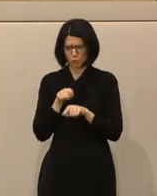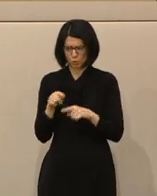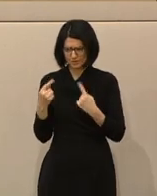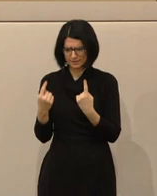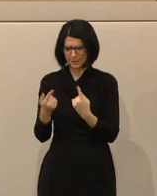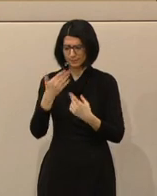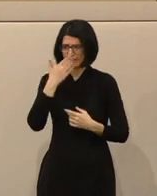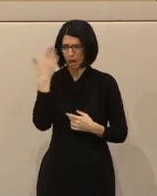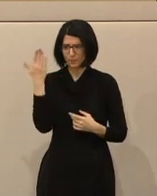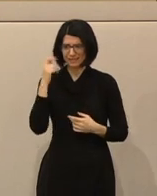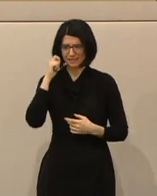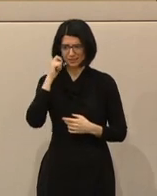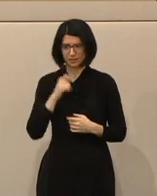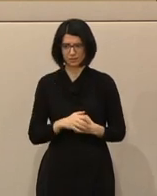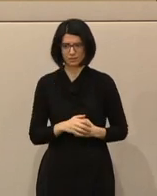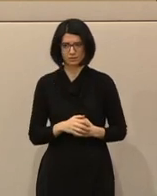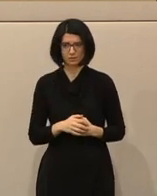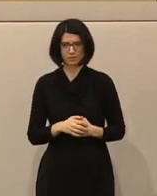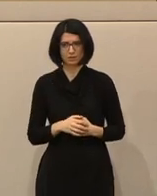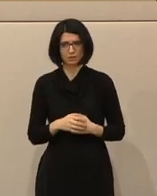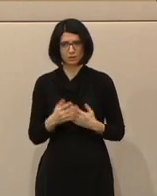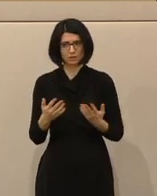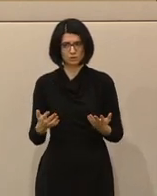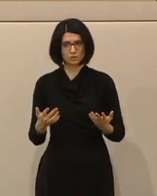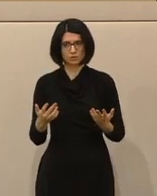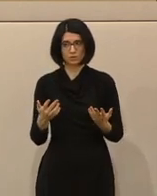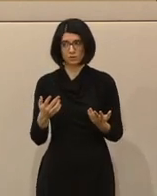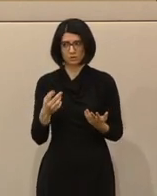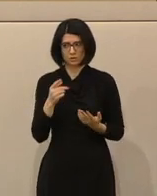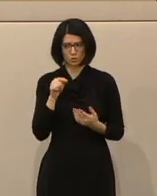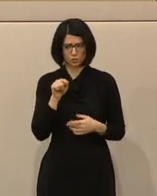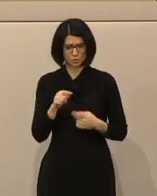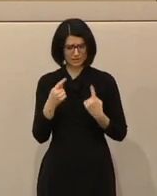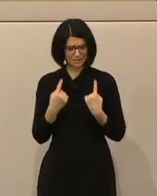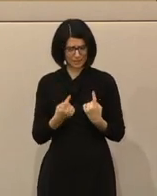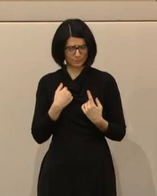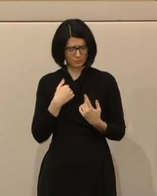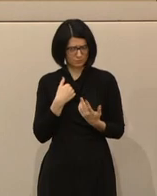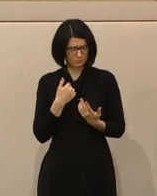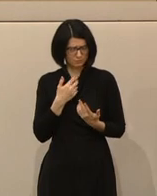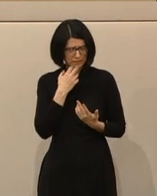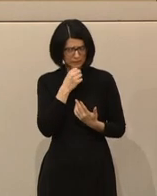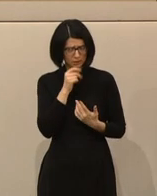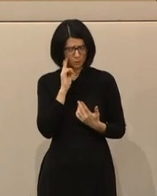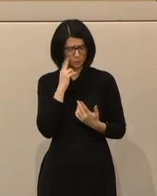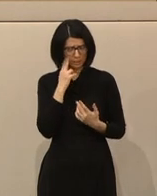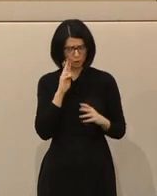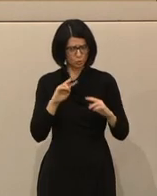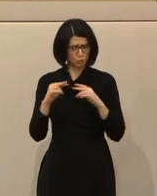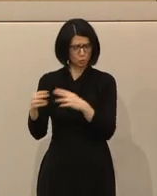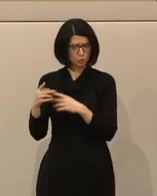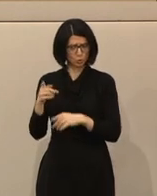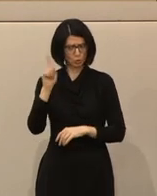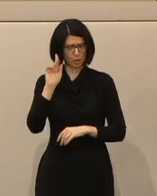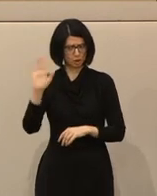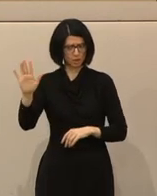Ausländerin. Willst du nicht überlegen, ob du nicht wieder nach Deutschland kommst? Sie hat